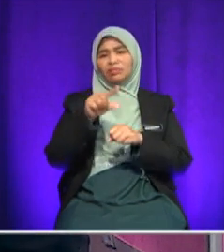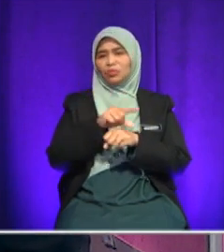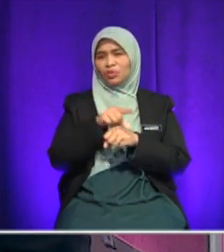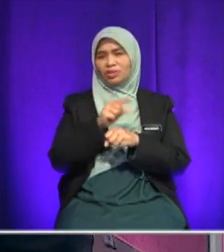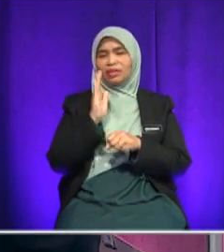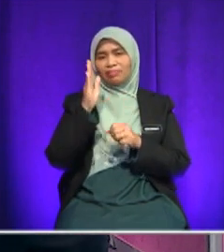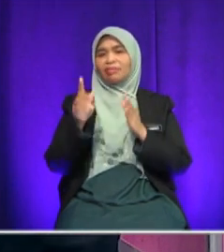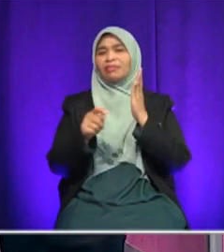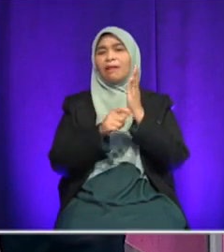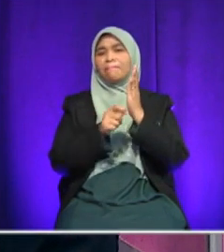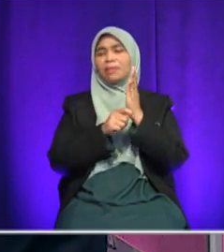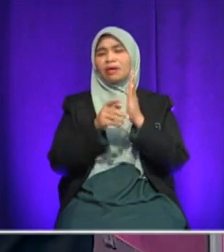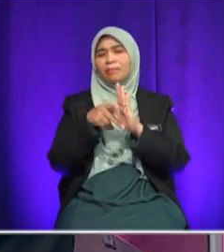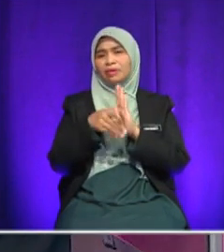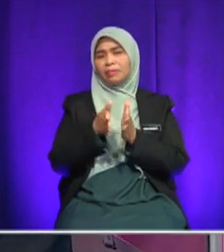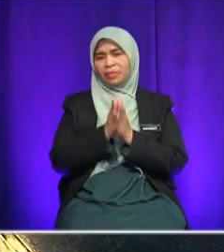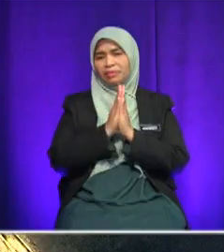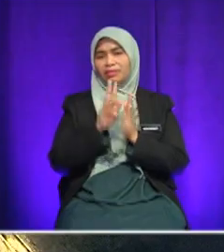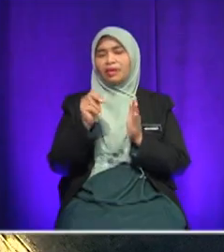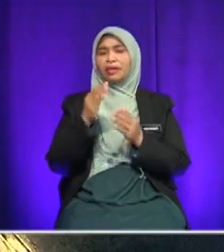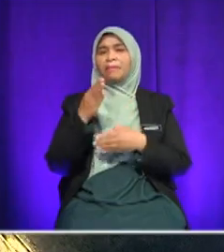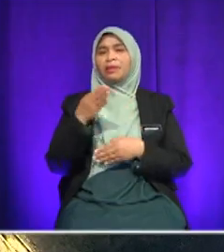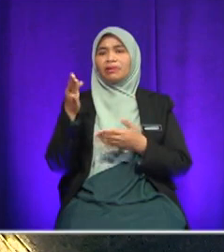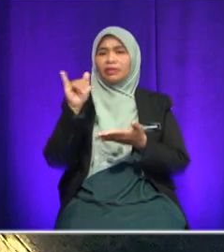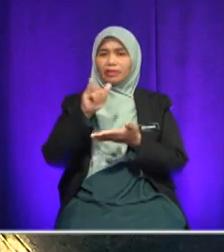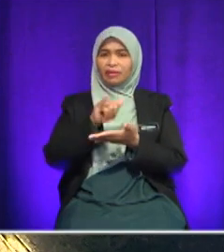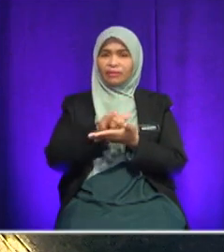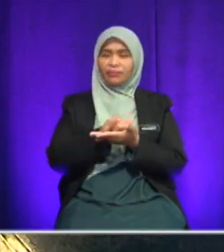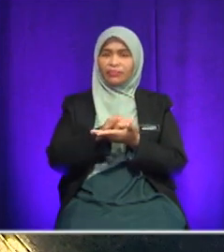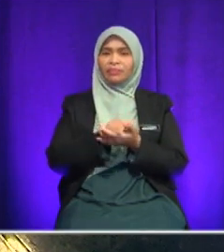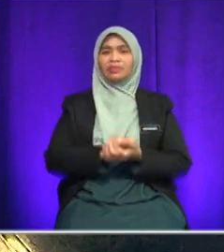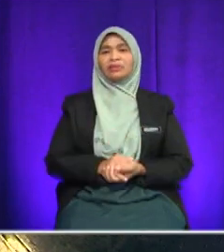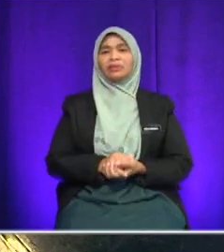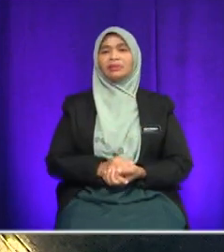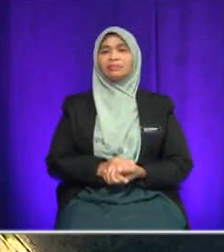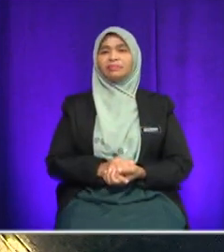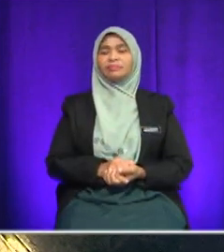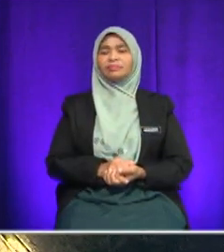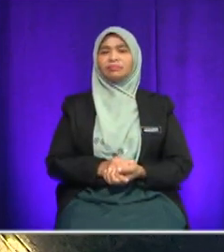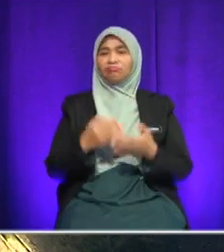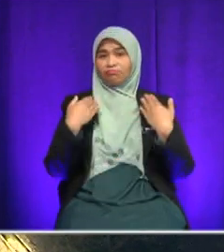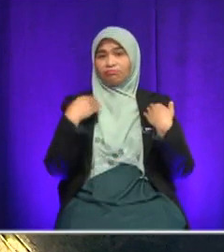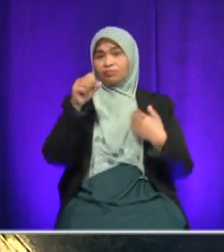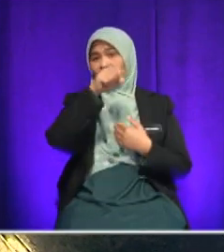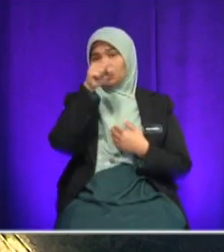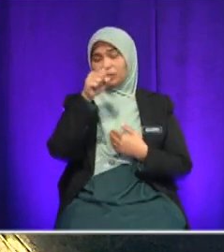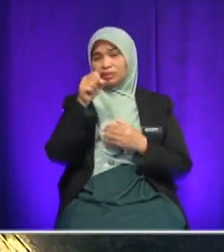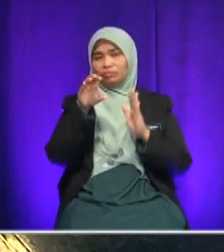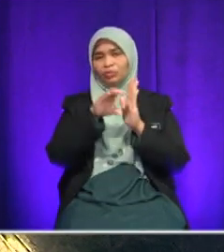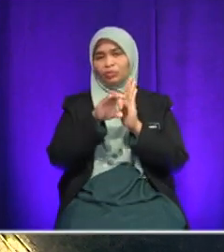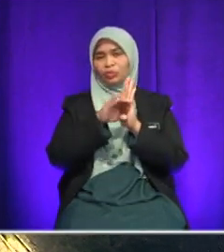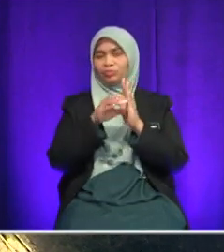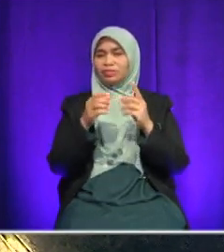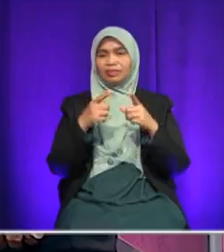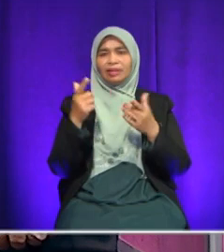menambahkan permintaan barang tersebut. Baiklah, kita ada satu lagi soalan contoh ke cikgu? Ada. Boleh kongsikan? Okey. Kalau okey,